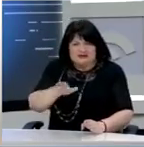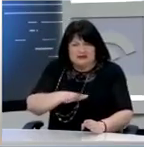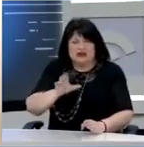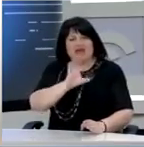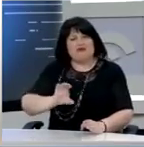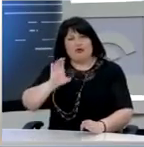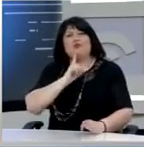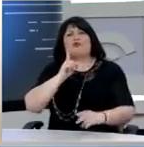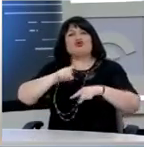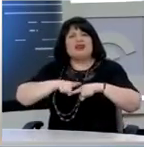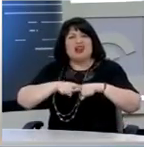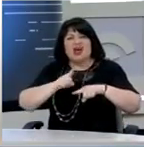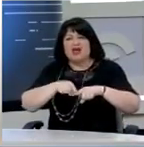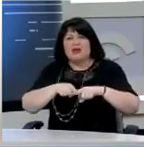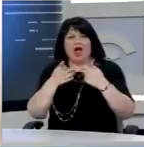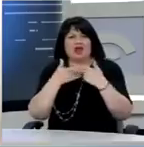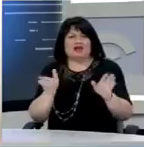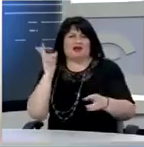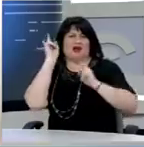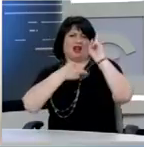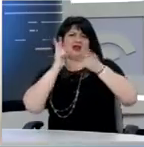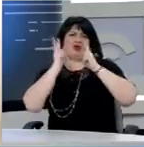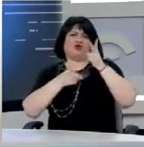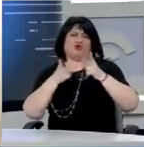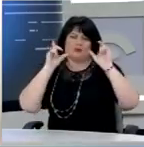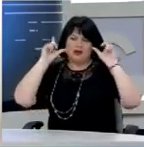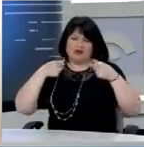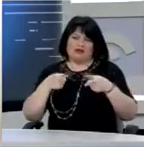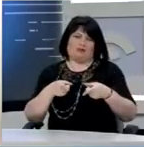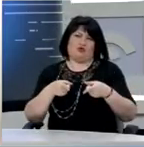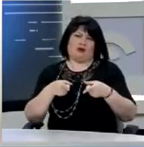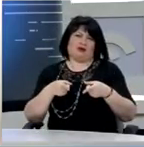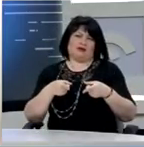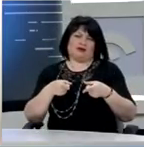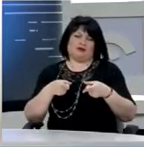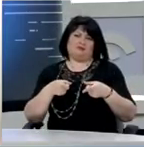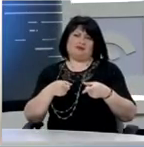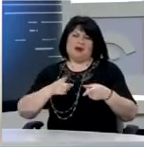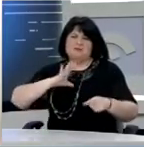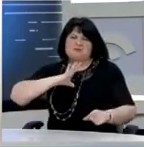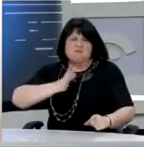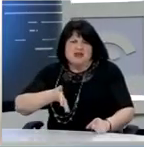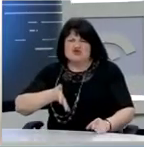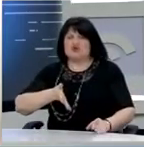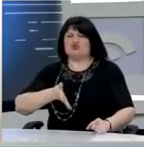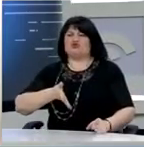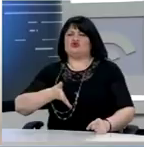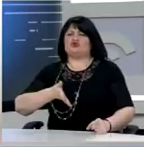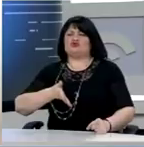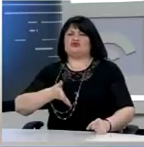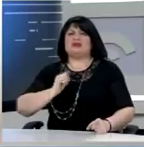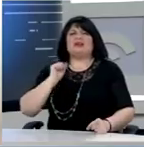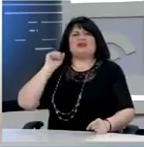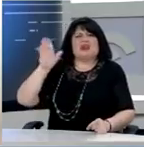Ευρώπη, που βάλουν ανοιχτά κατά της δημοκρατίας, καλλιεργώντας το μίσος, στην